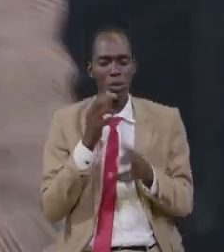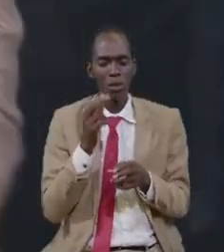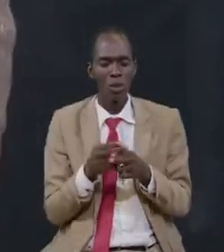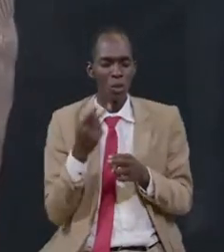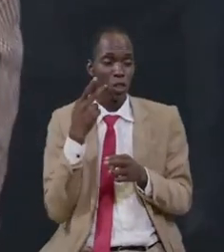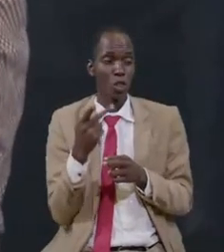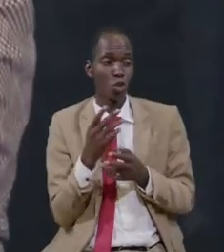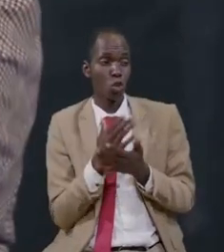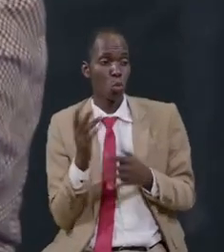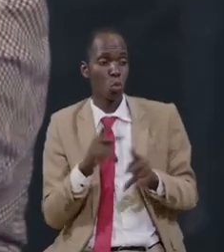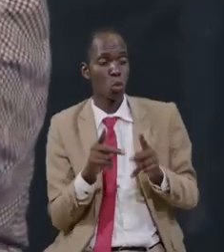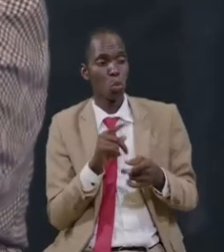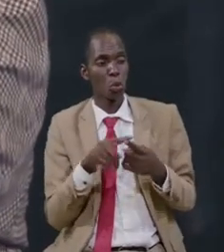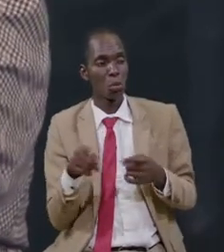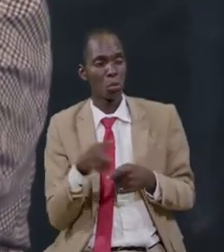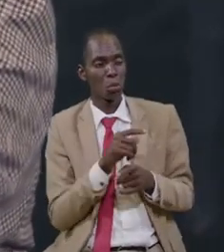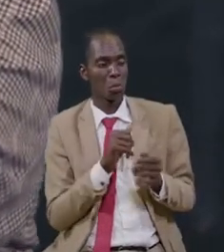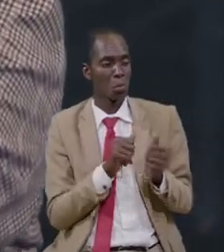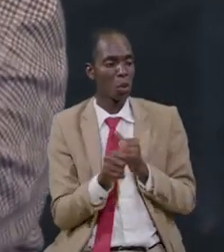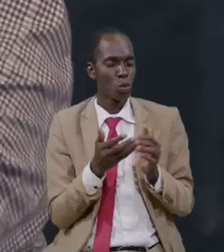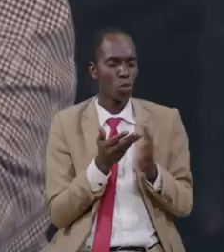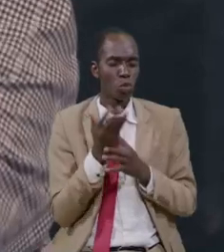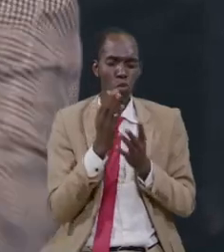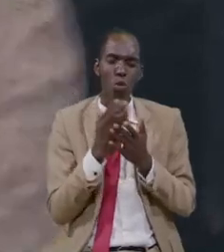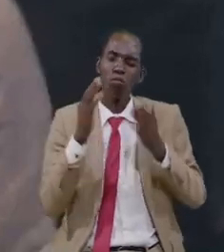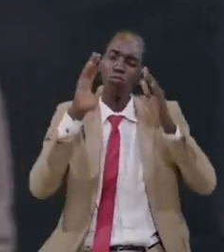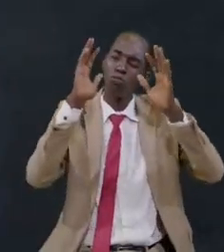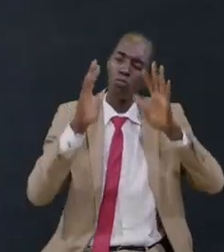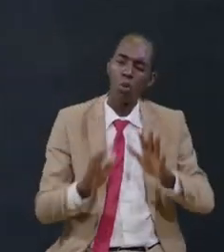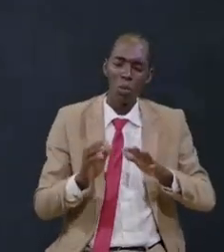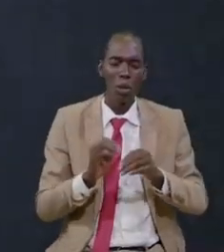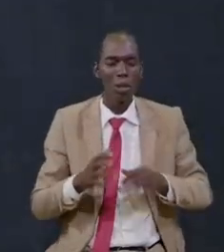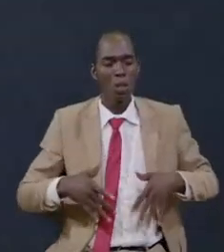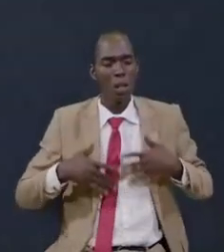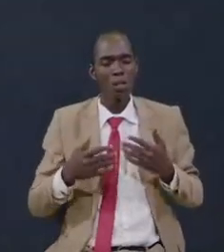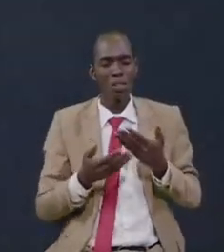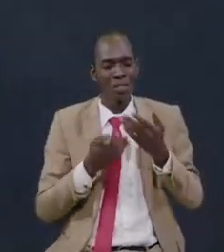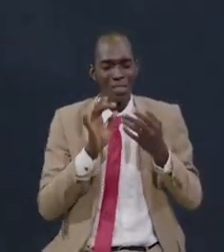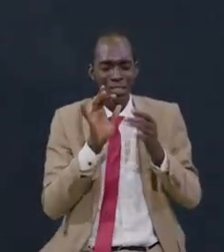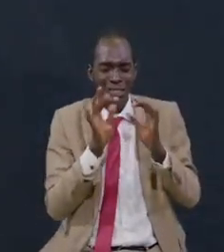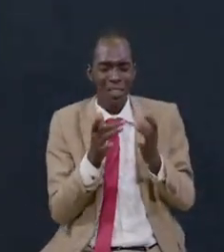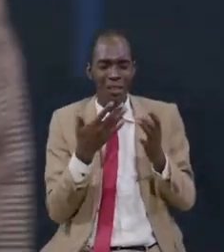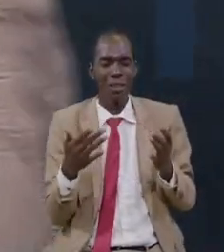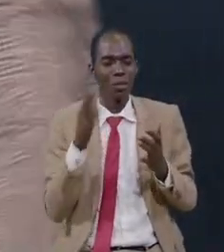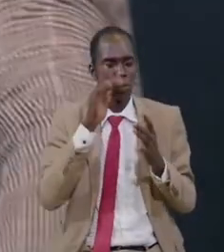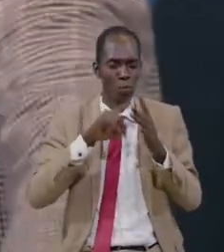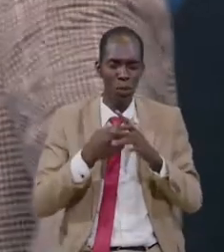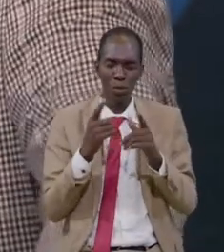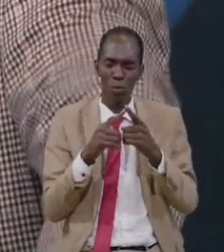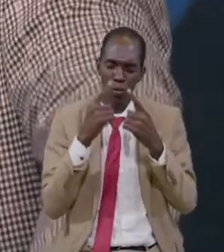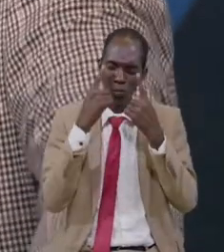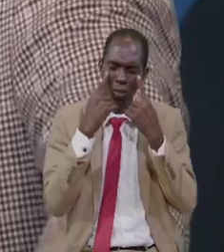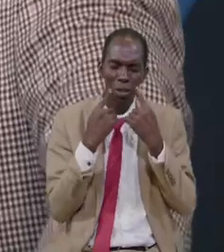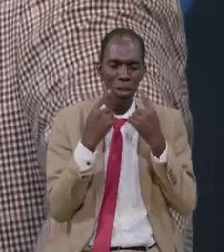Comme ils ont passé cette chose dans la vie, une petite chose, oh, ils pleurent. Un peu d'objet les fait